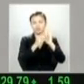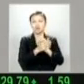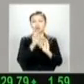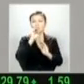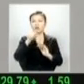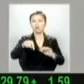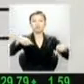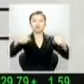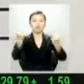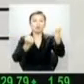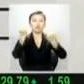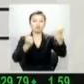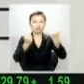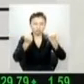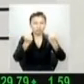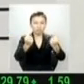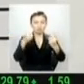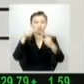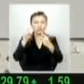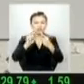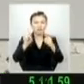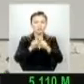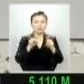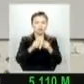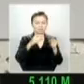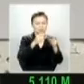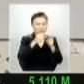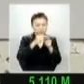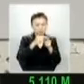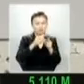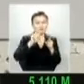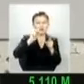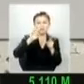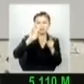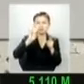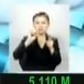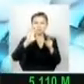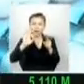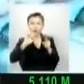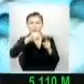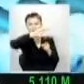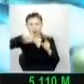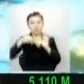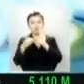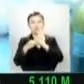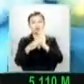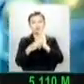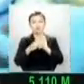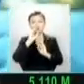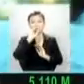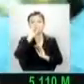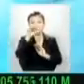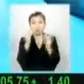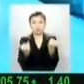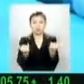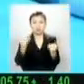องรถและขับขี่รถที่กำลังนำหัวกระสุน M79 เข้ามาในกรุงเทพมีรายงานนะคะว่าขณะนี้ตำรวจอยู่ระห